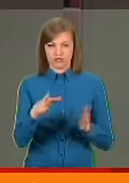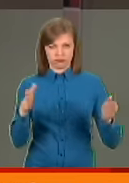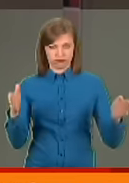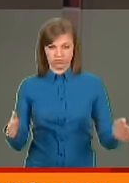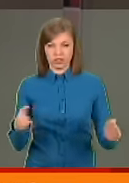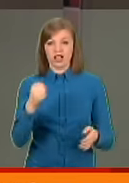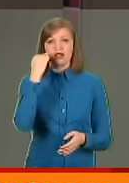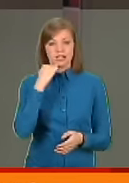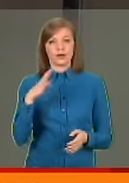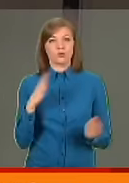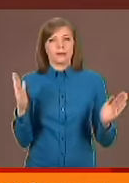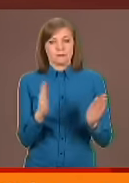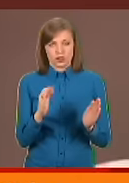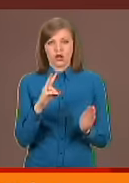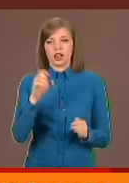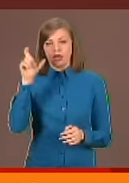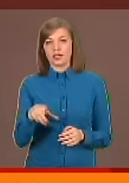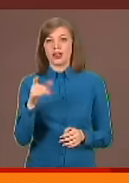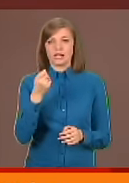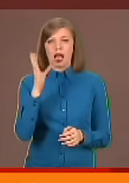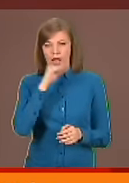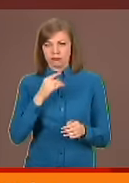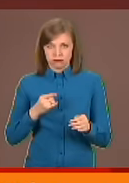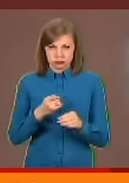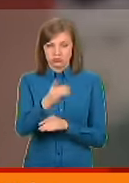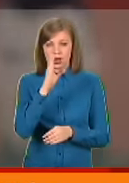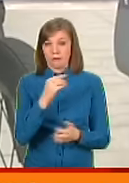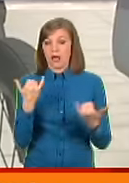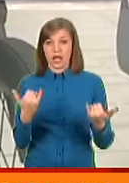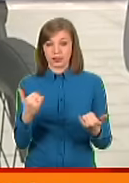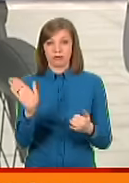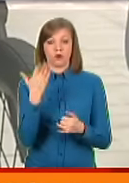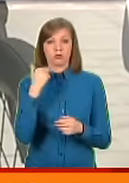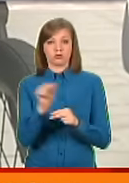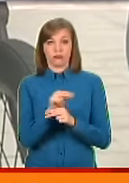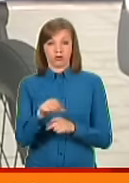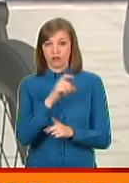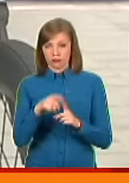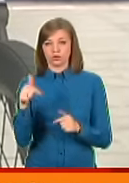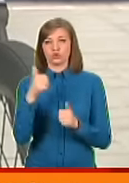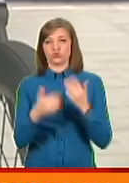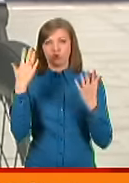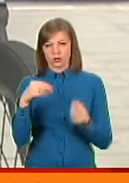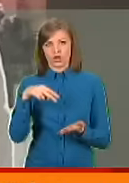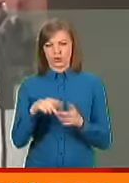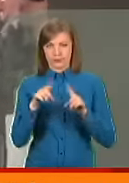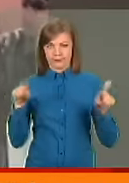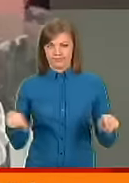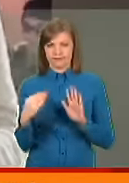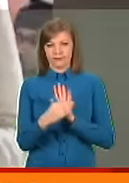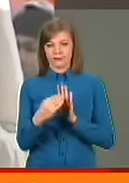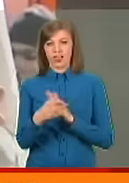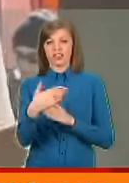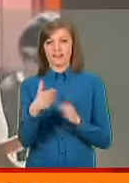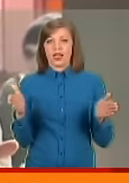сантиметри. Старі були вужчі, але пан Євген хоч якось через них проїжджав. А тепер, після ремонту, він щодня стоїть тут із плакатом. Двері